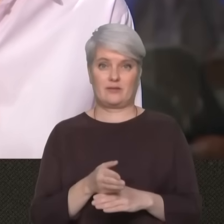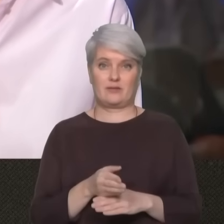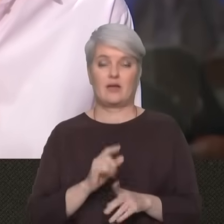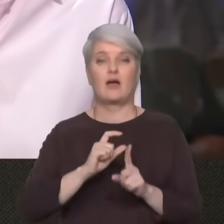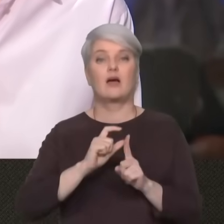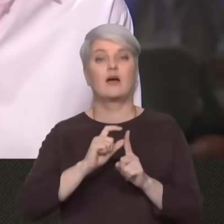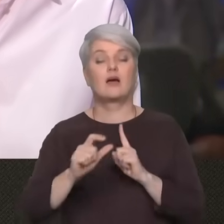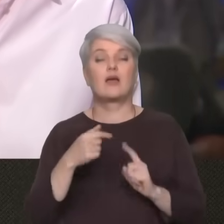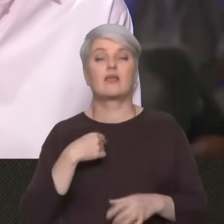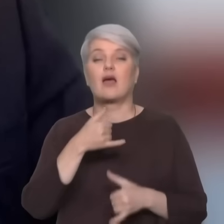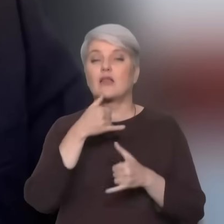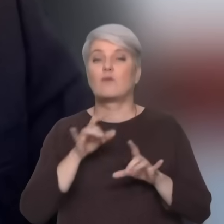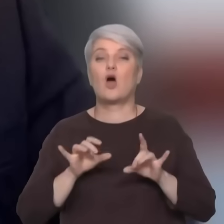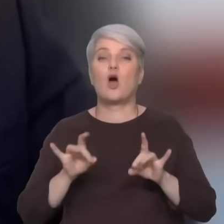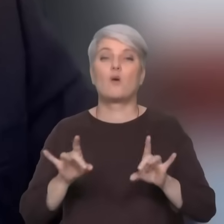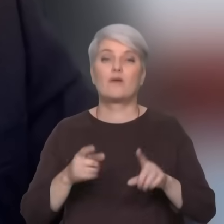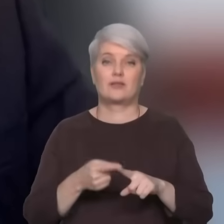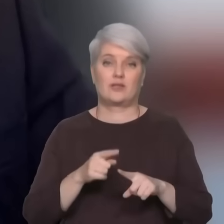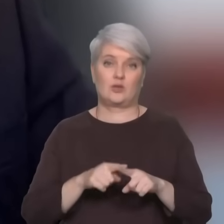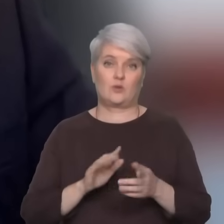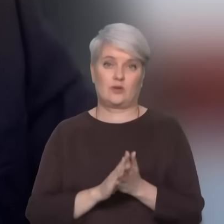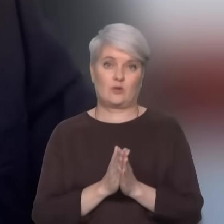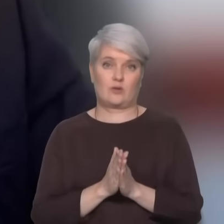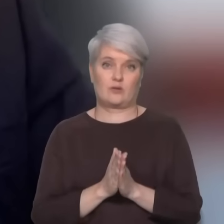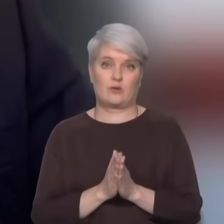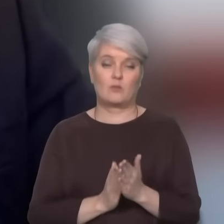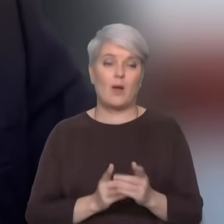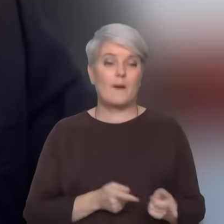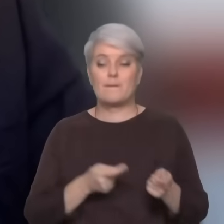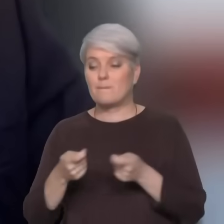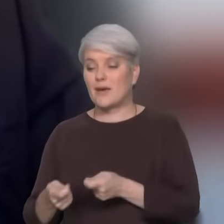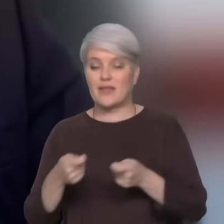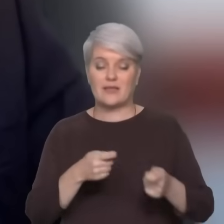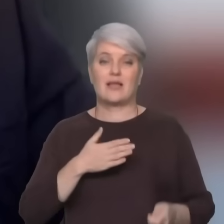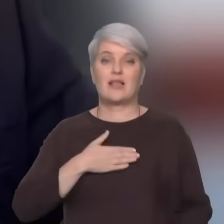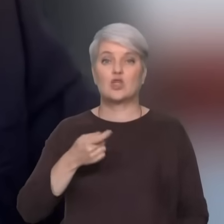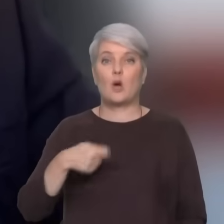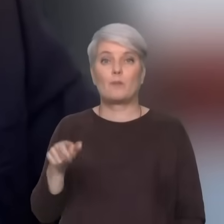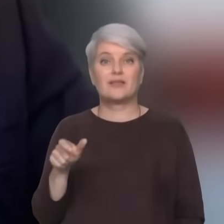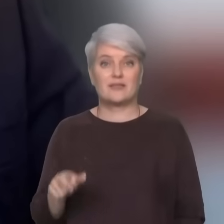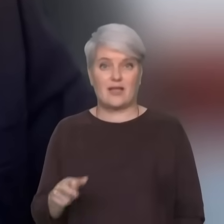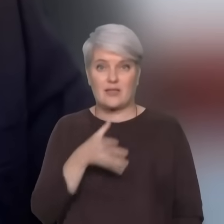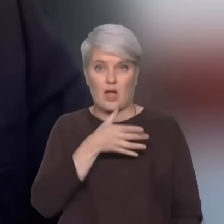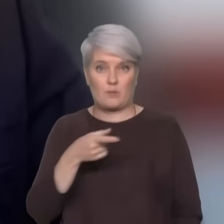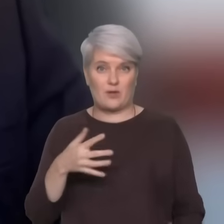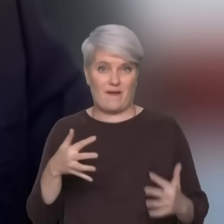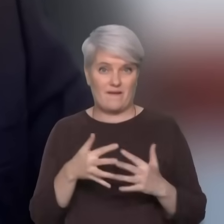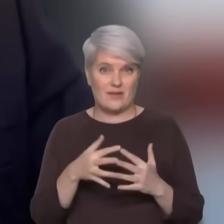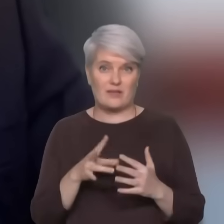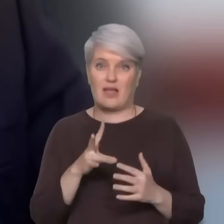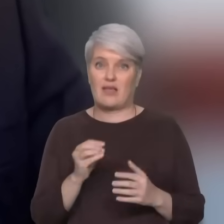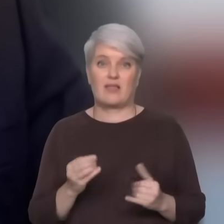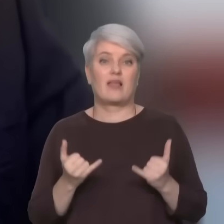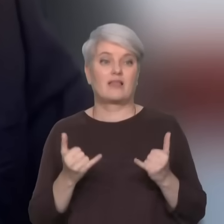інформацію, оскільки переїзди нашого президента під час війни не є предметом суспільного обговорення. В першу